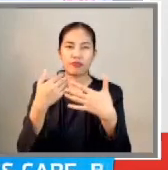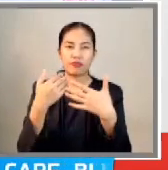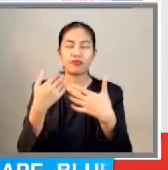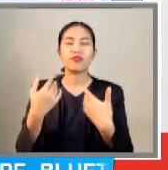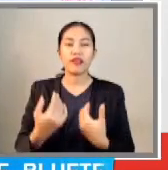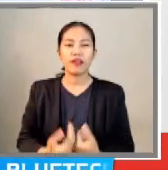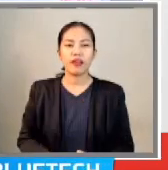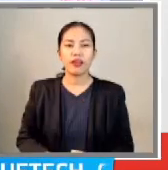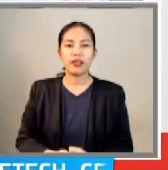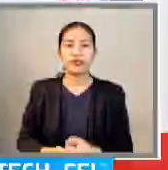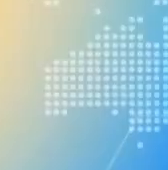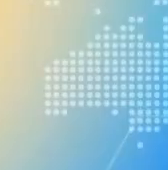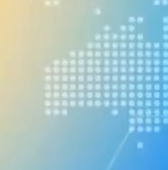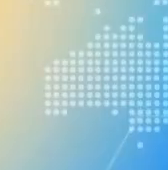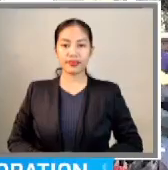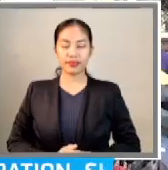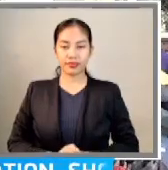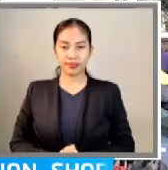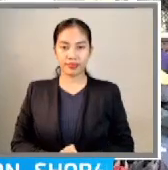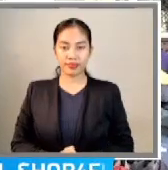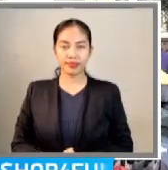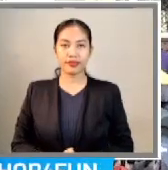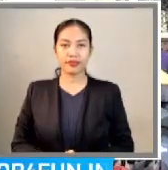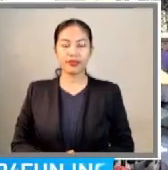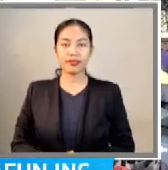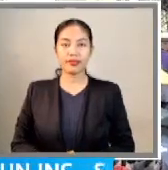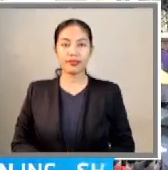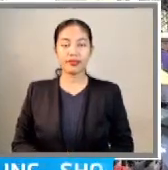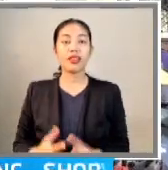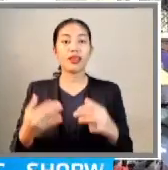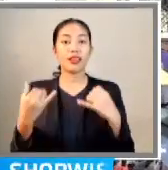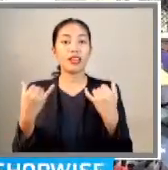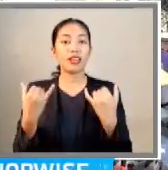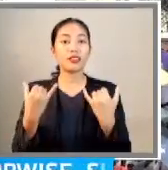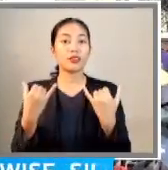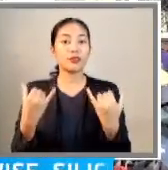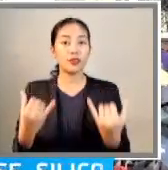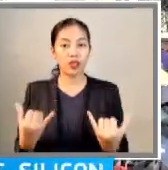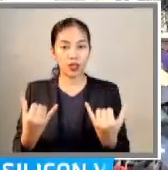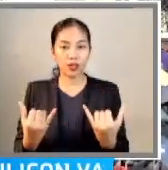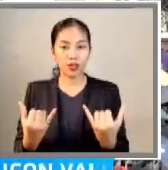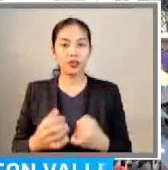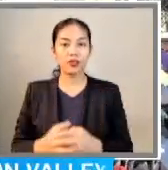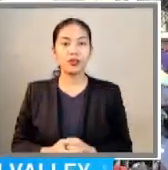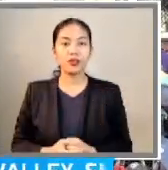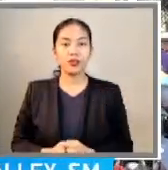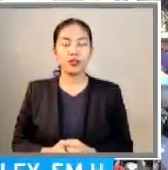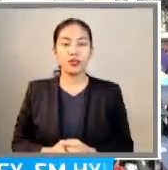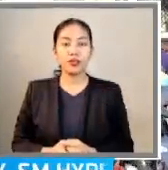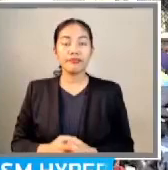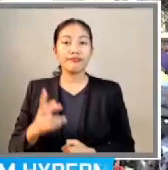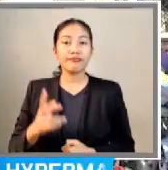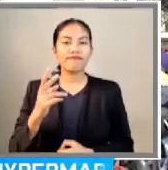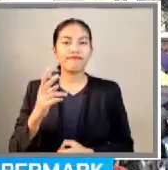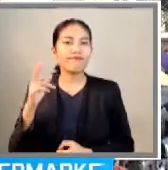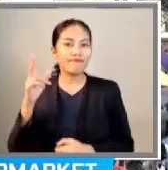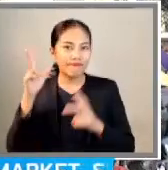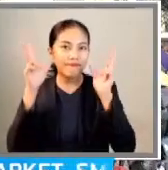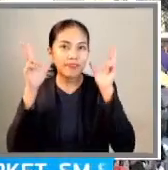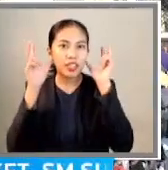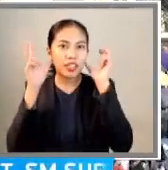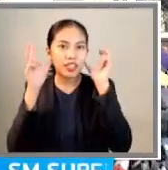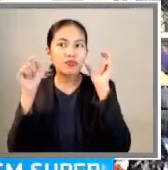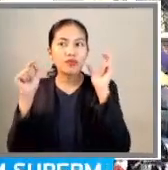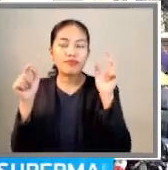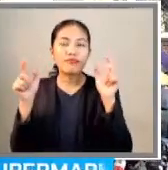Maki Pulido. Ngayon pala mga kapuso, ipaos na ang boses ng mga Hijos del Nazareno na nagsasaayos ng pila para sa mga gustong